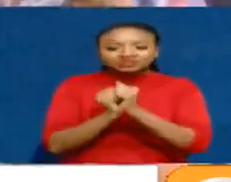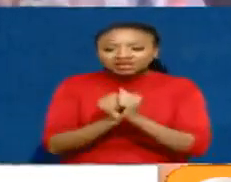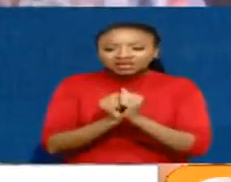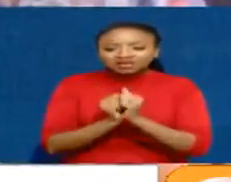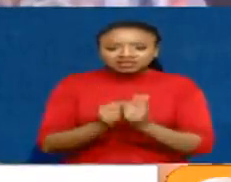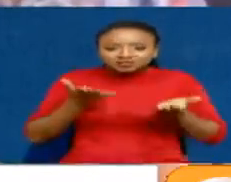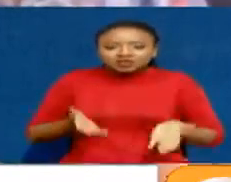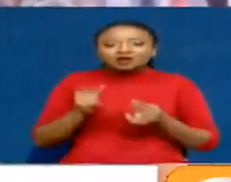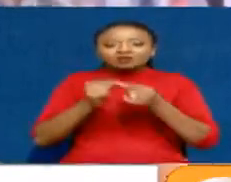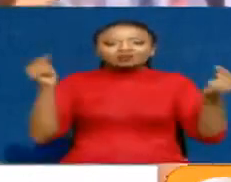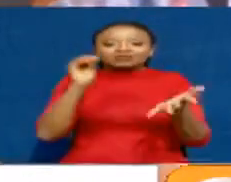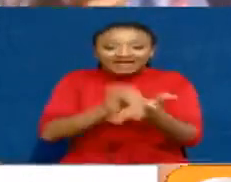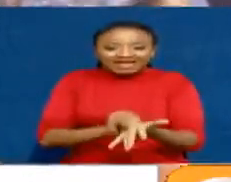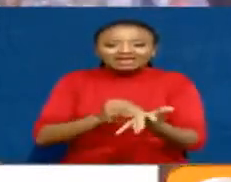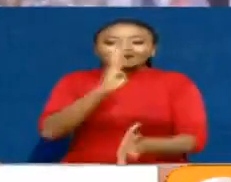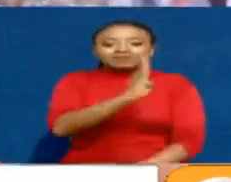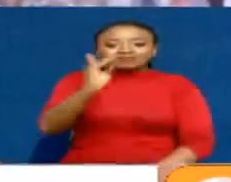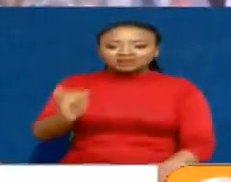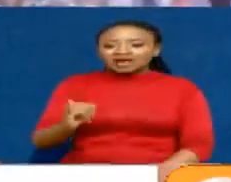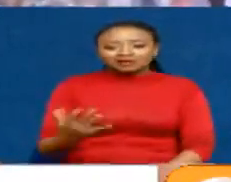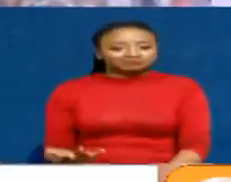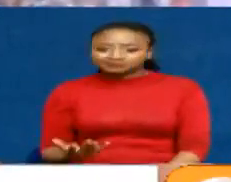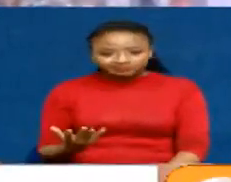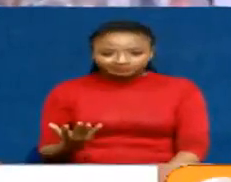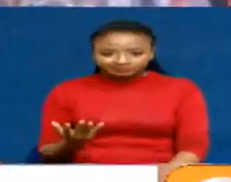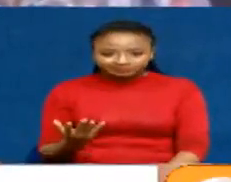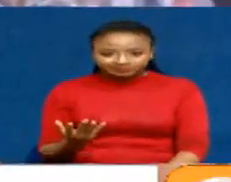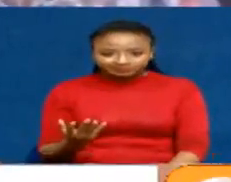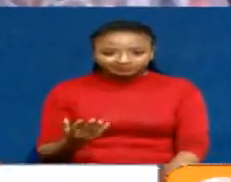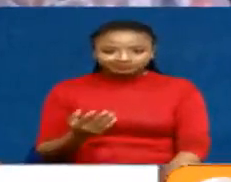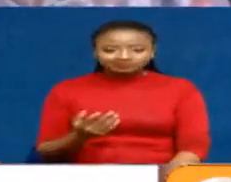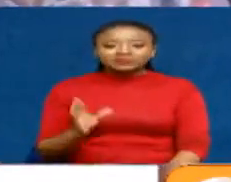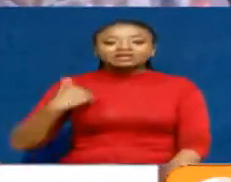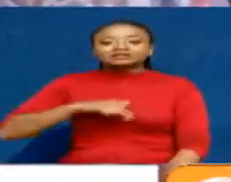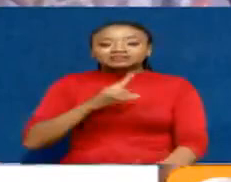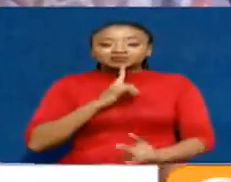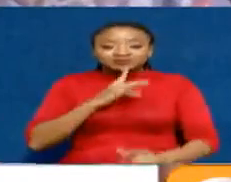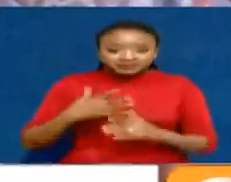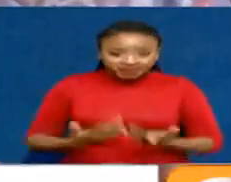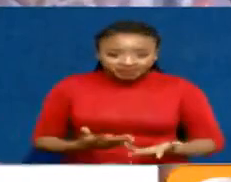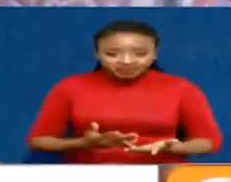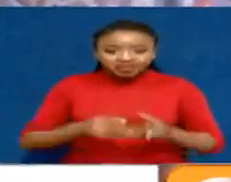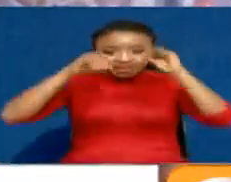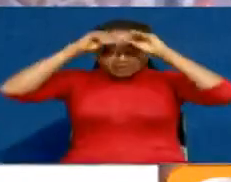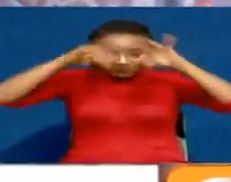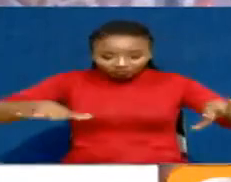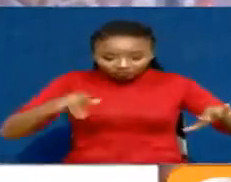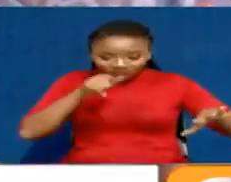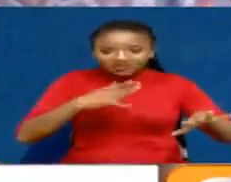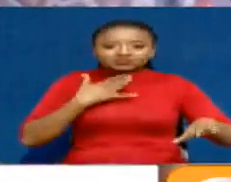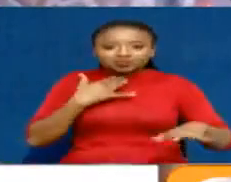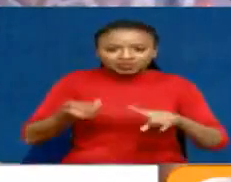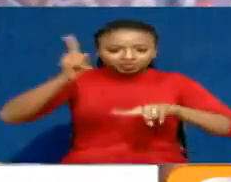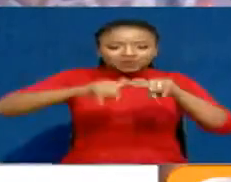Sasa wanapinga hii mabadiliko. Hii katiba tunasema ugatuzi, tunataka